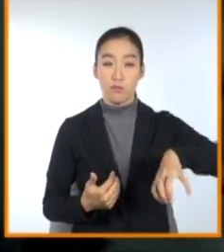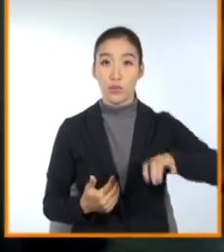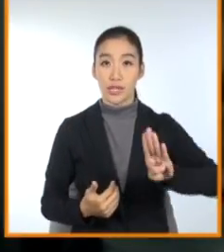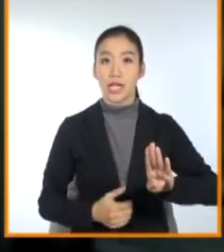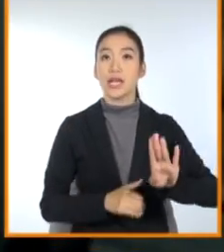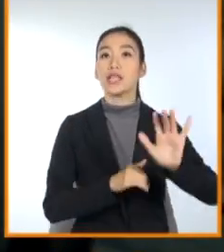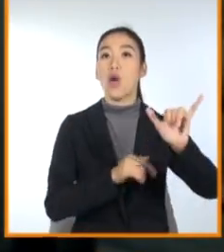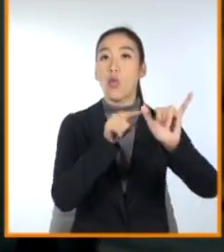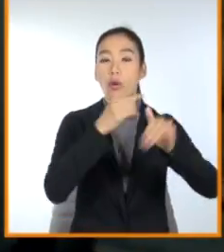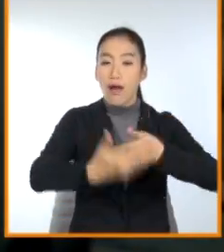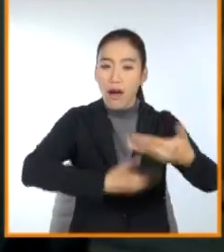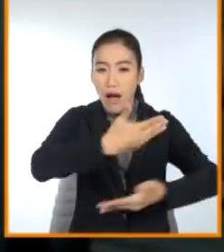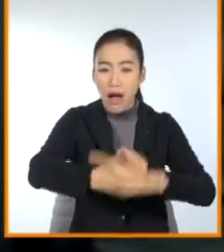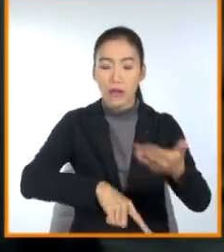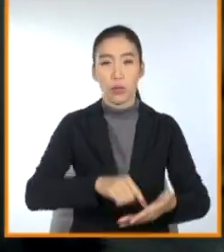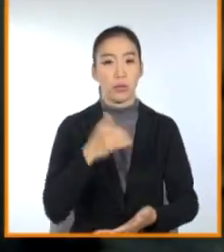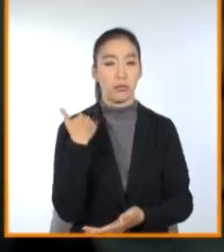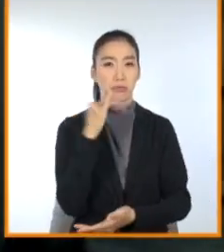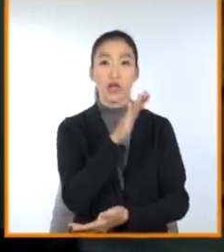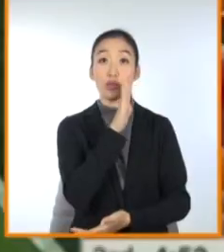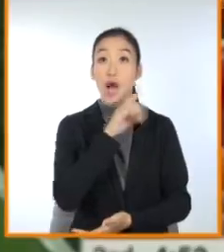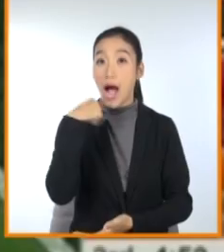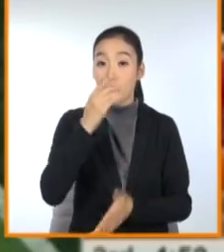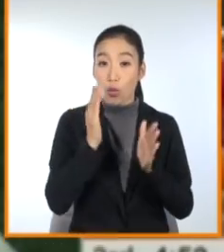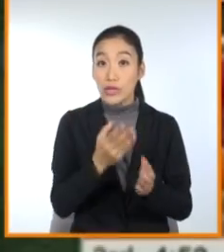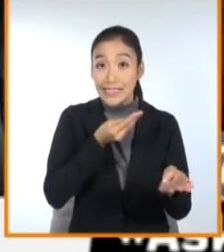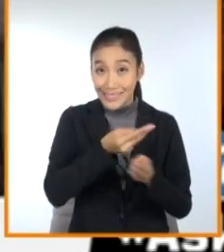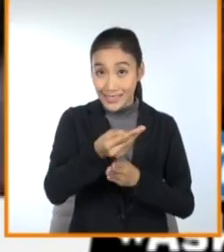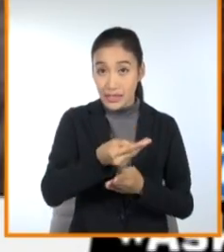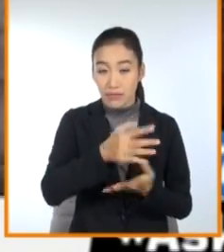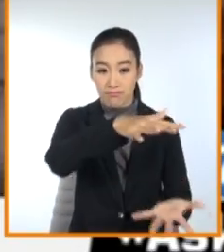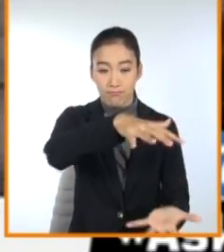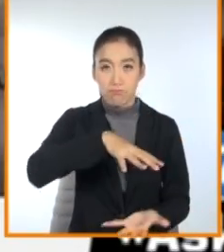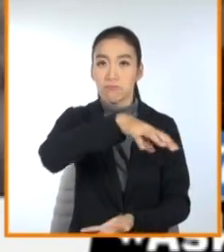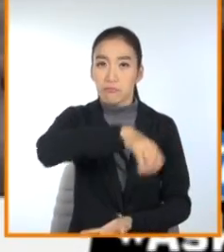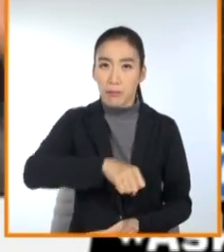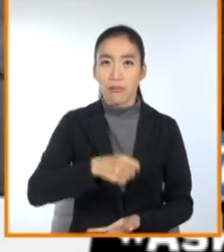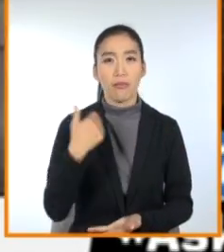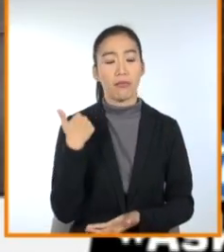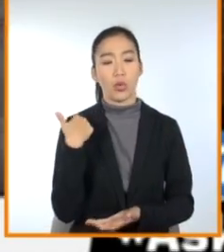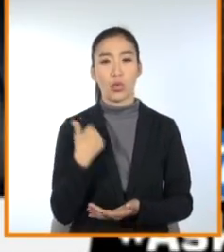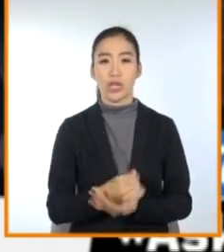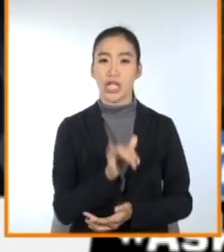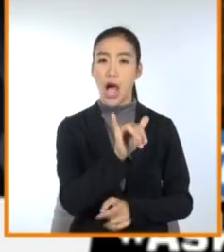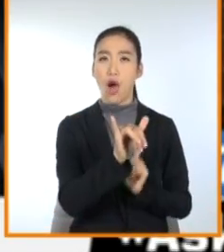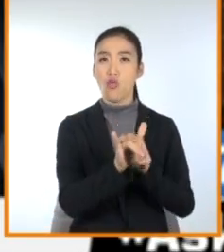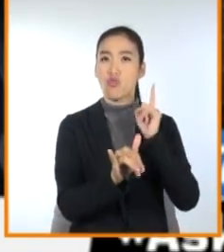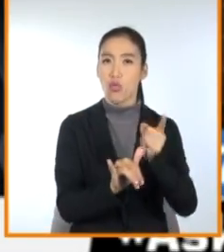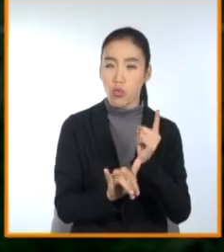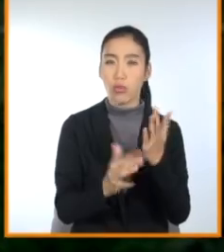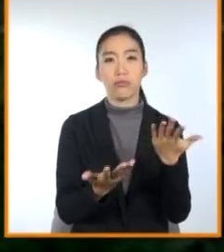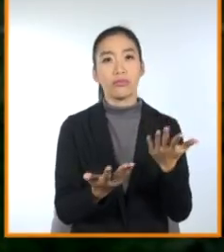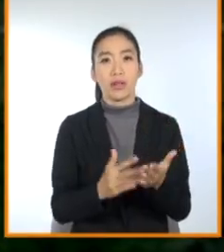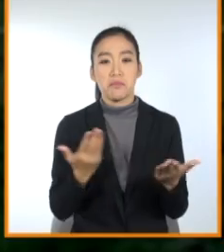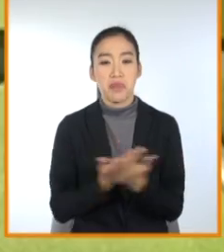รนด์ Yahoo เพราะยังไม่แน่ใจว่าผู้ที่ซื้อกิจการจะมีแนวทางอย่างไรหรือจะยังใช้แบรนด์ Yahoo ต่อไปหรือไม่ซึ่งในไท